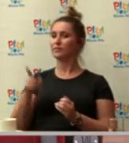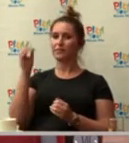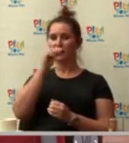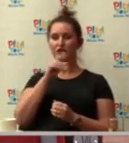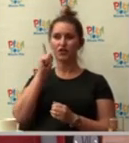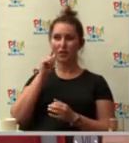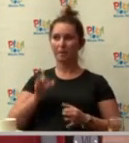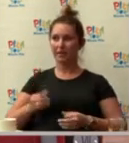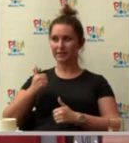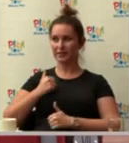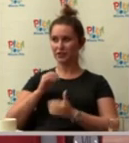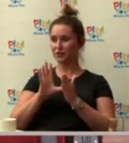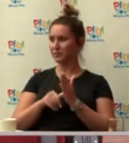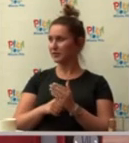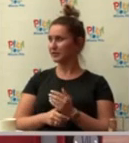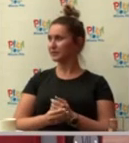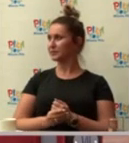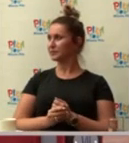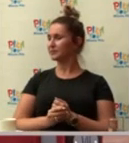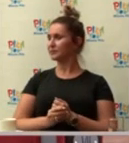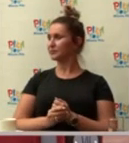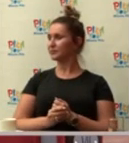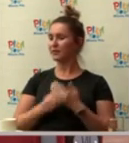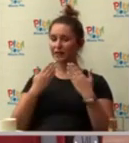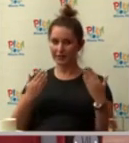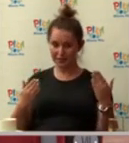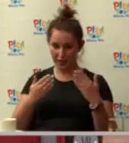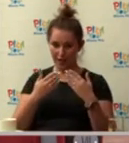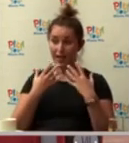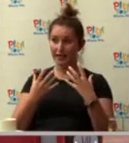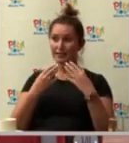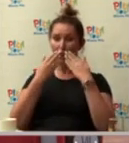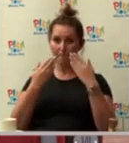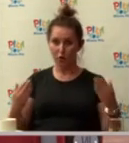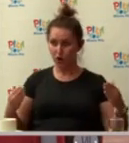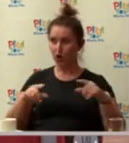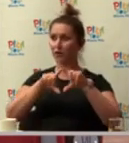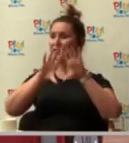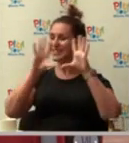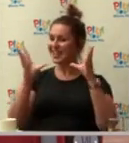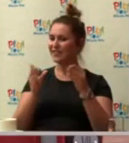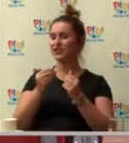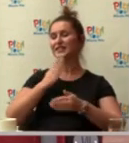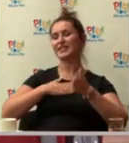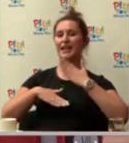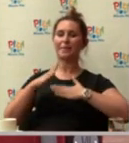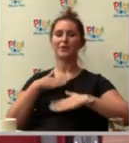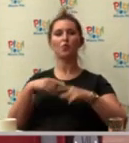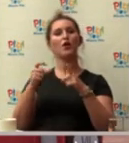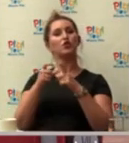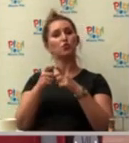proszę. W pierwszej kolejności chciałbym podziękować za wszystkie miłe słowa, które określają naszą